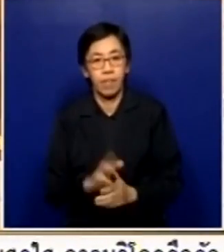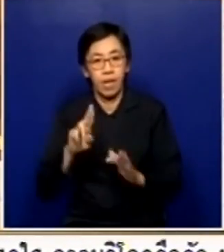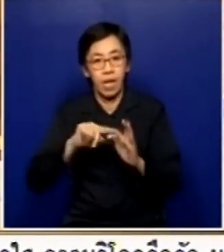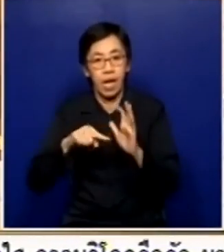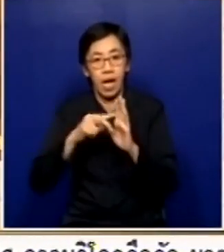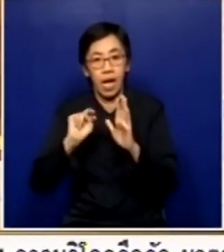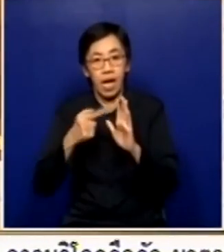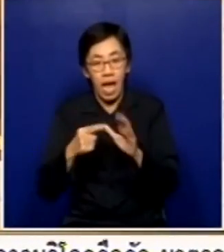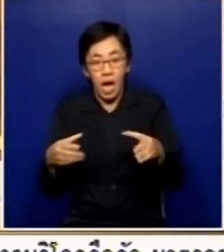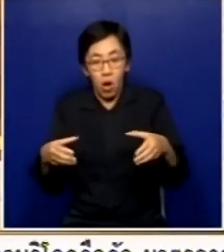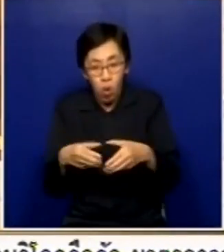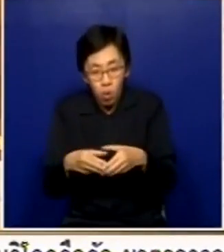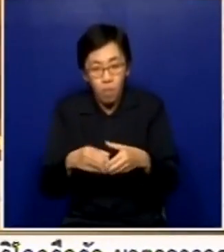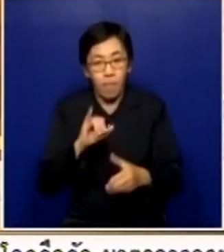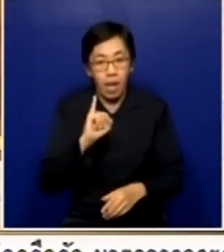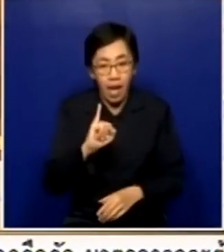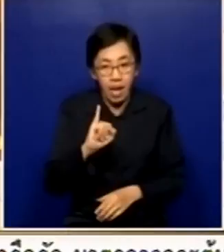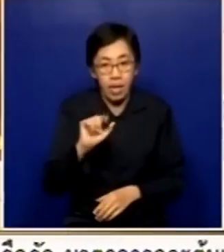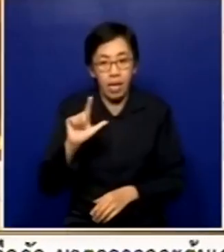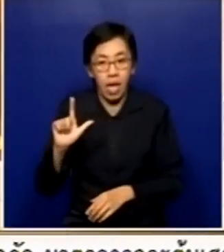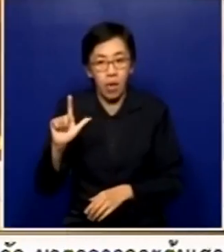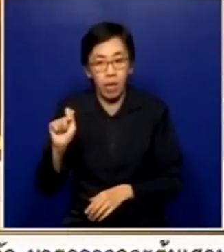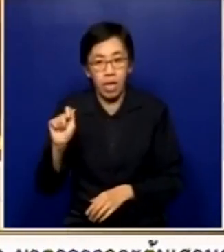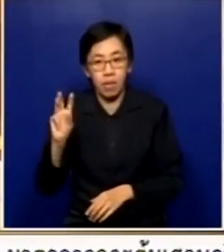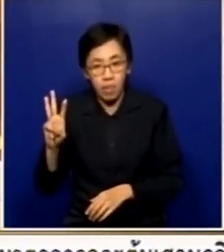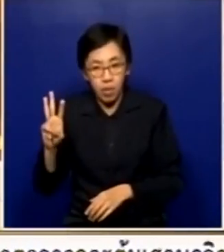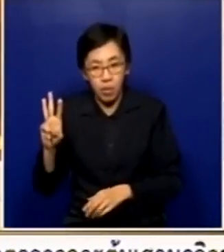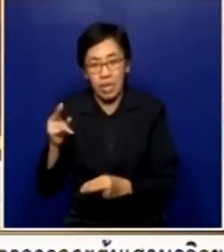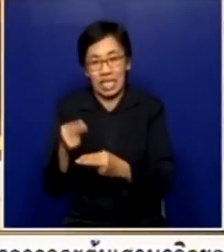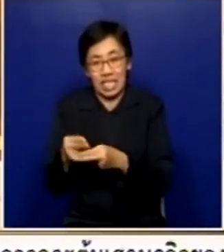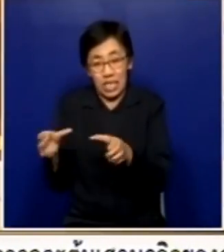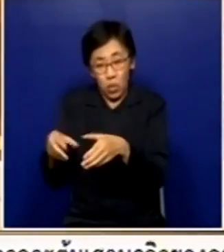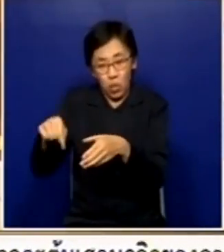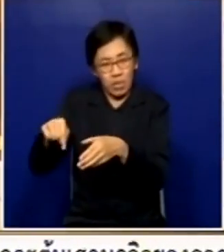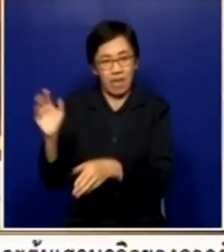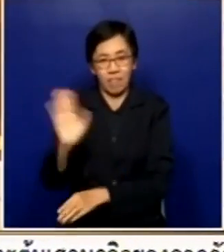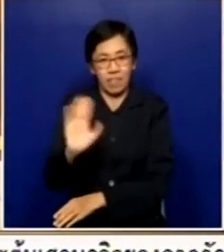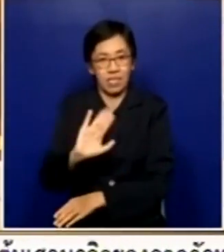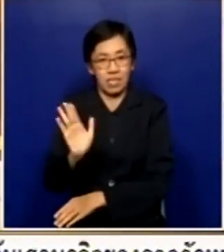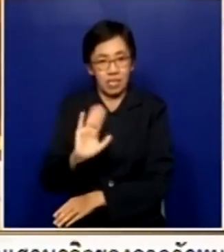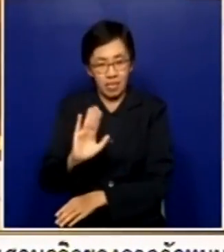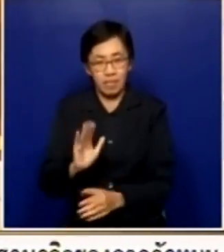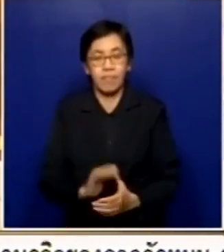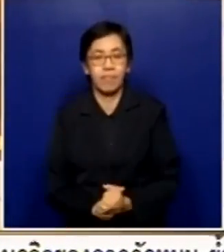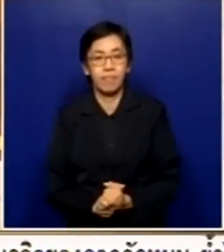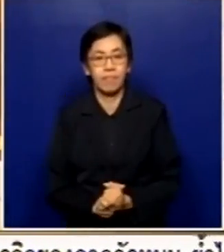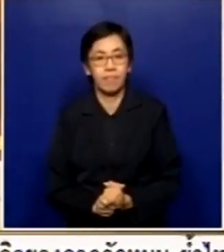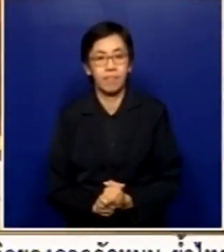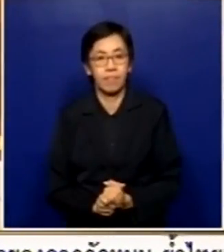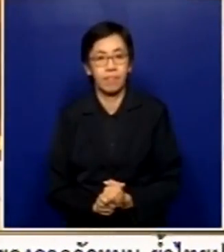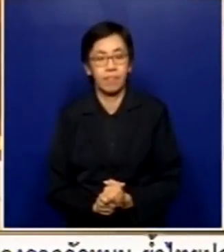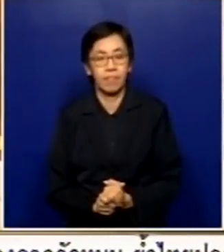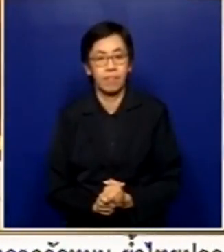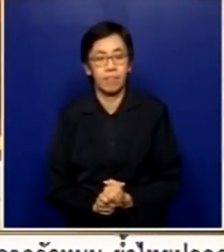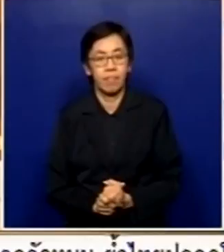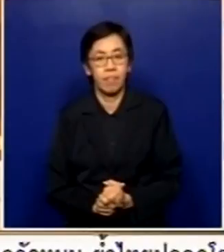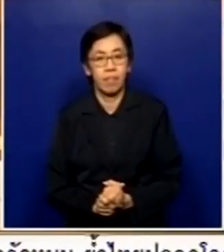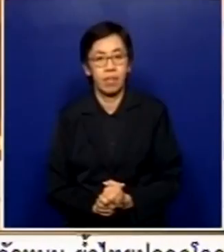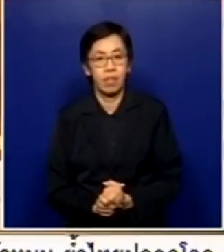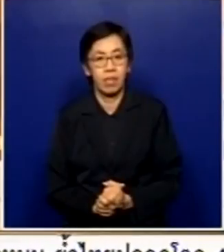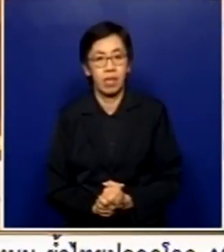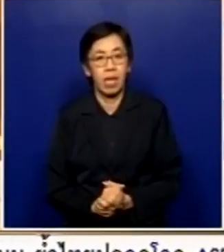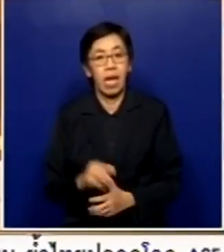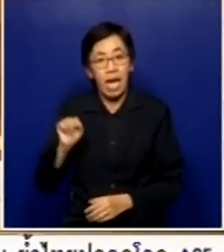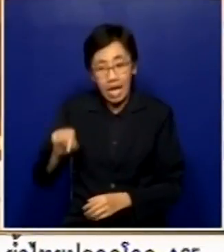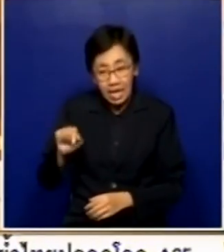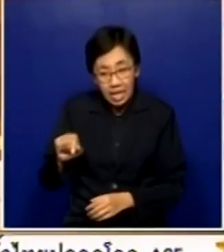ของไอดอลจานที่เขาชอบเรียกกันว่ามีแต่เป็นร่าง